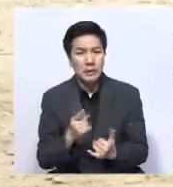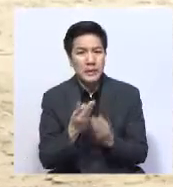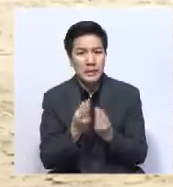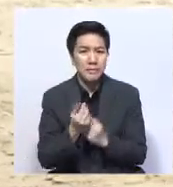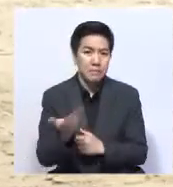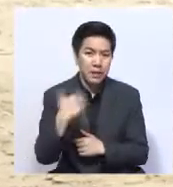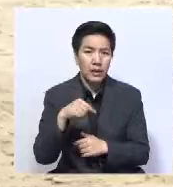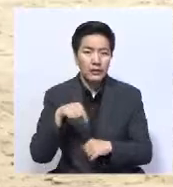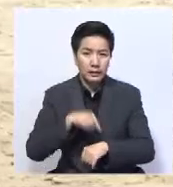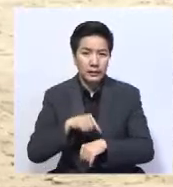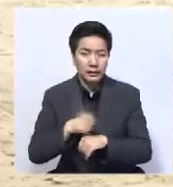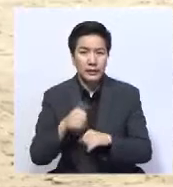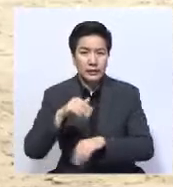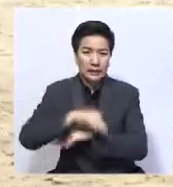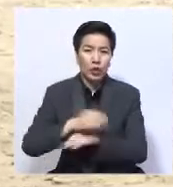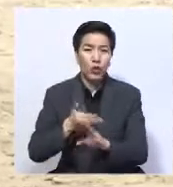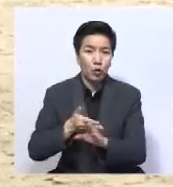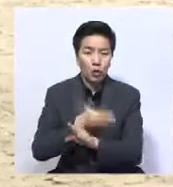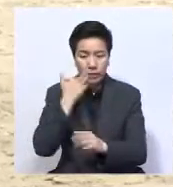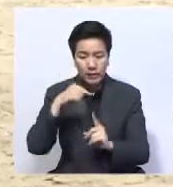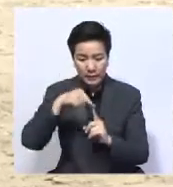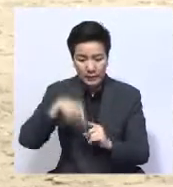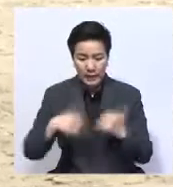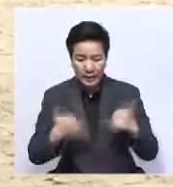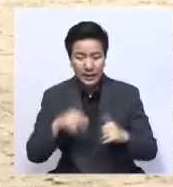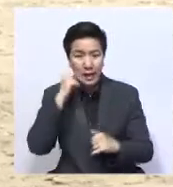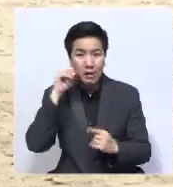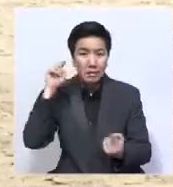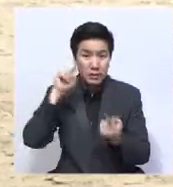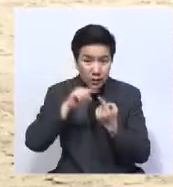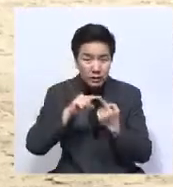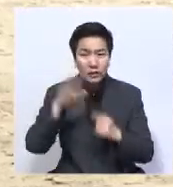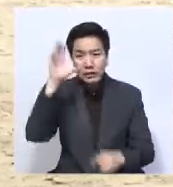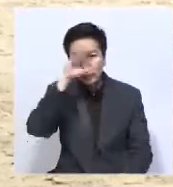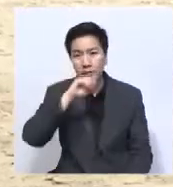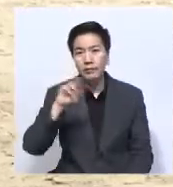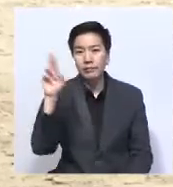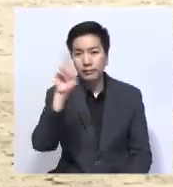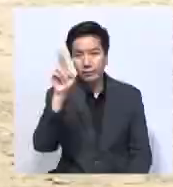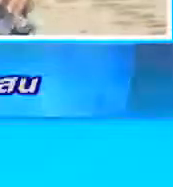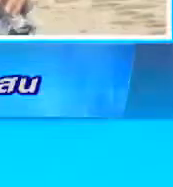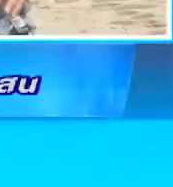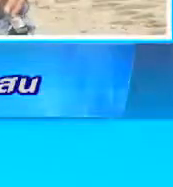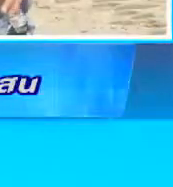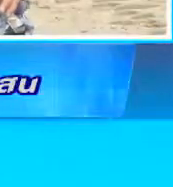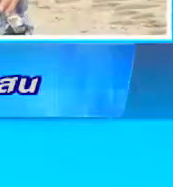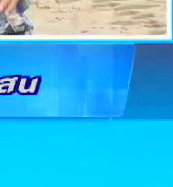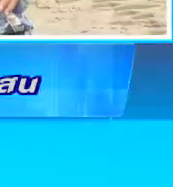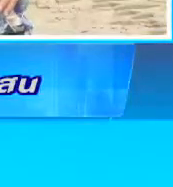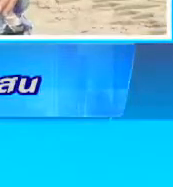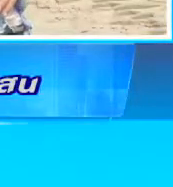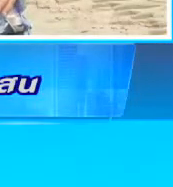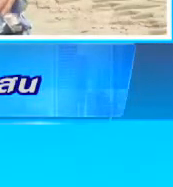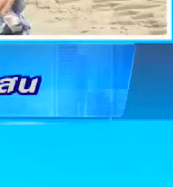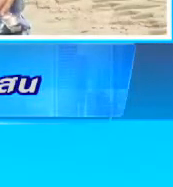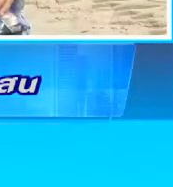บเดินทางมาตั้งแต่ก่อนที่จะถึงช่วงเย็นค่ะเพราะว่าที่นี่จะเล่นน้ำไปจนถึงช่วงเวลา24 นาฬิกาของคืนนี้ค่ะ ขอบคุณคุณ